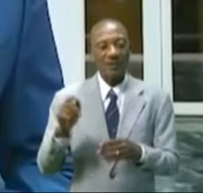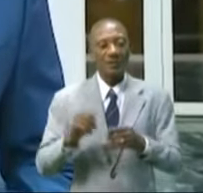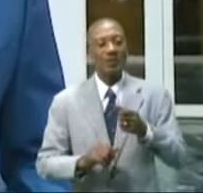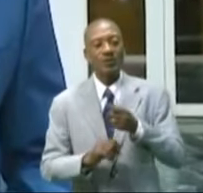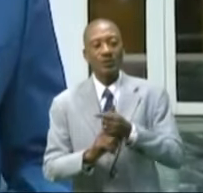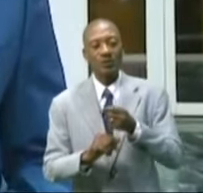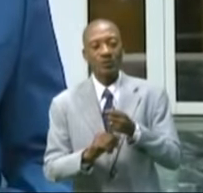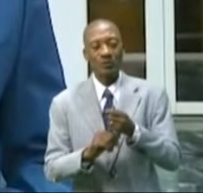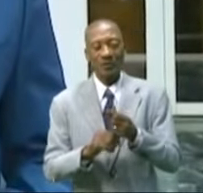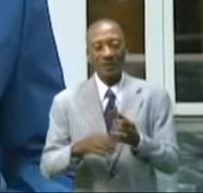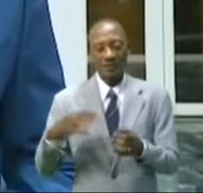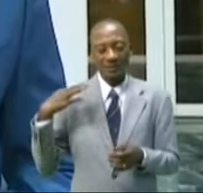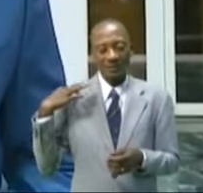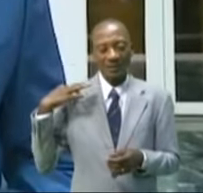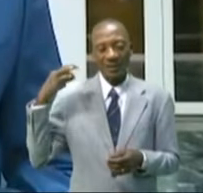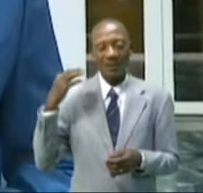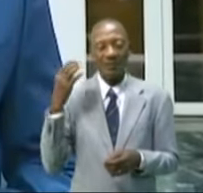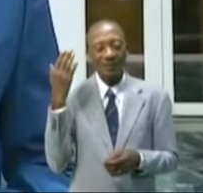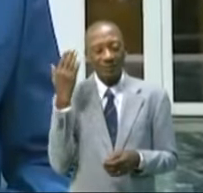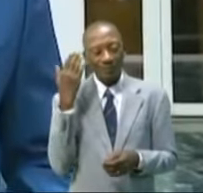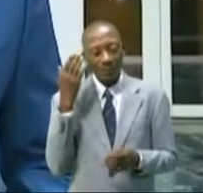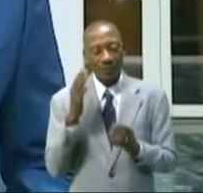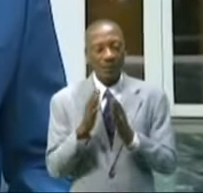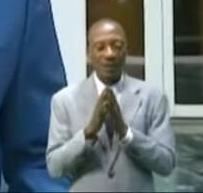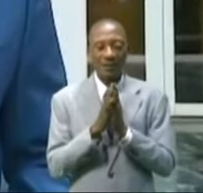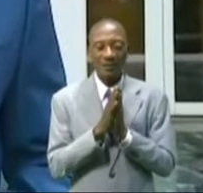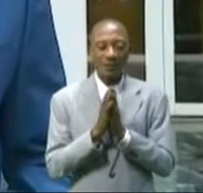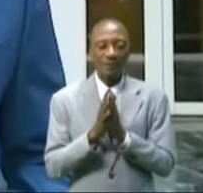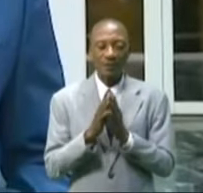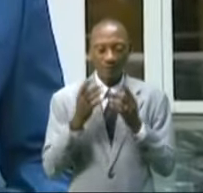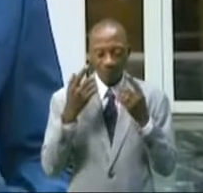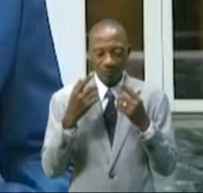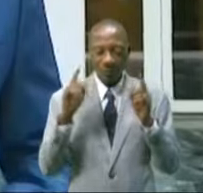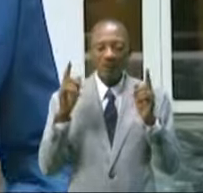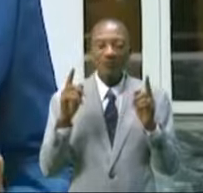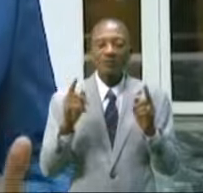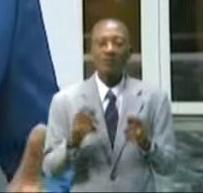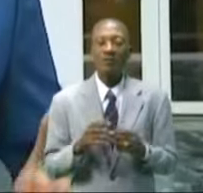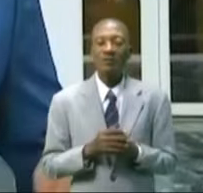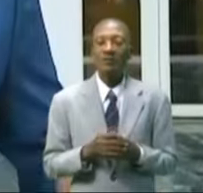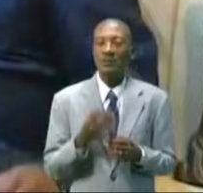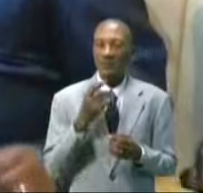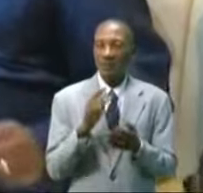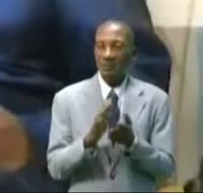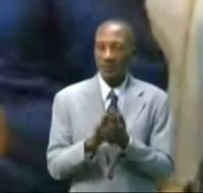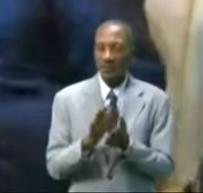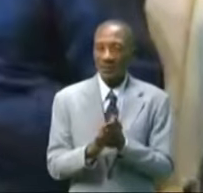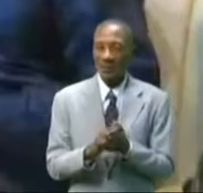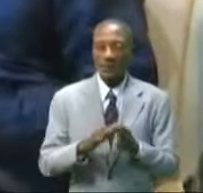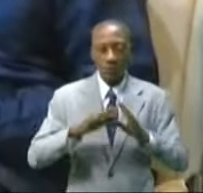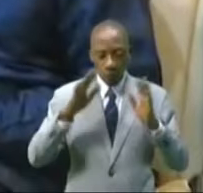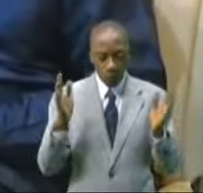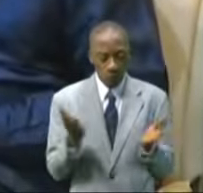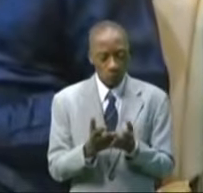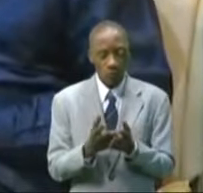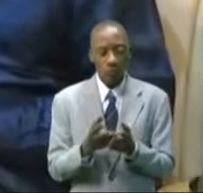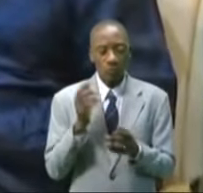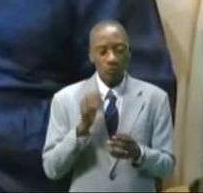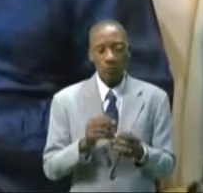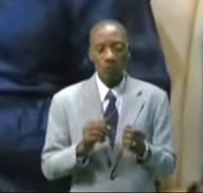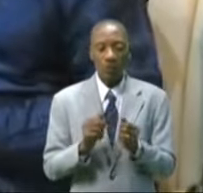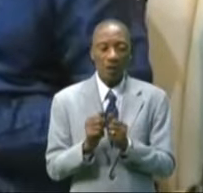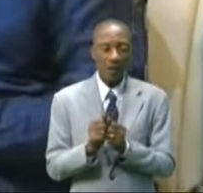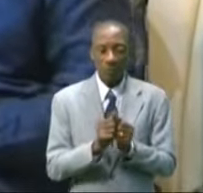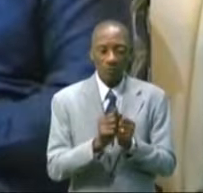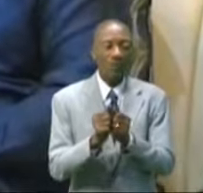Julien Paloukou, Bokele et d'autres qui nous ont accompagnés dans ces durs combats. Maintenant que je